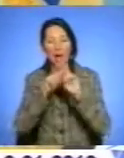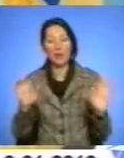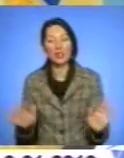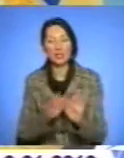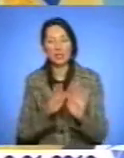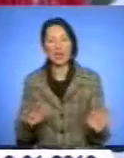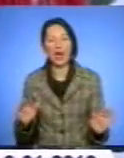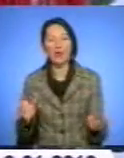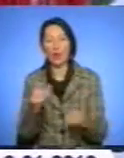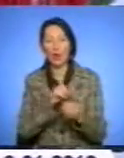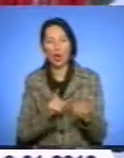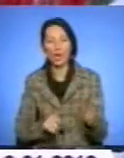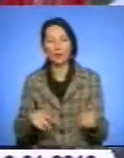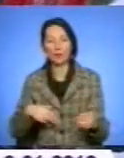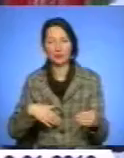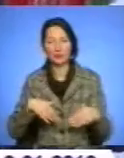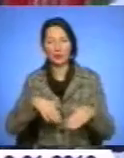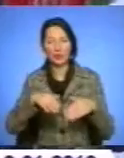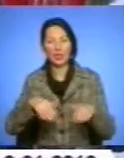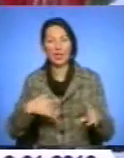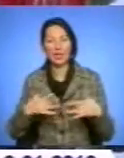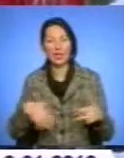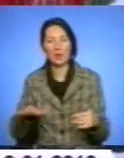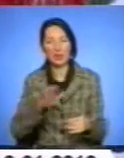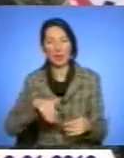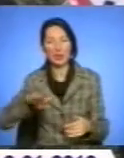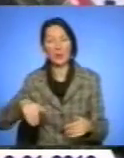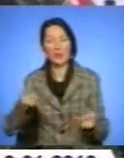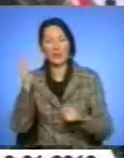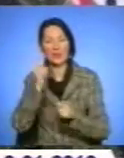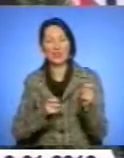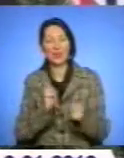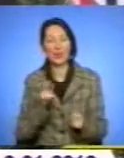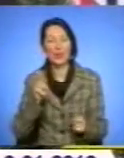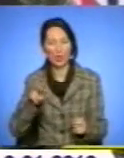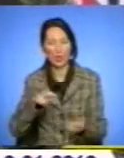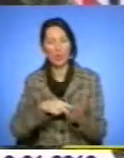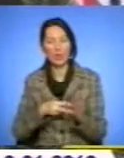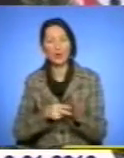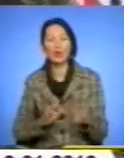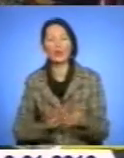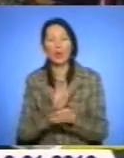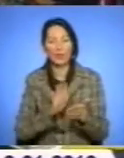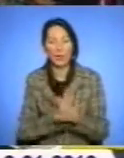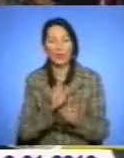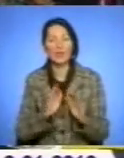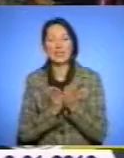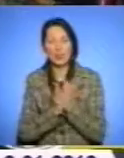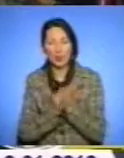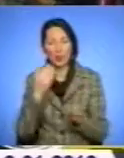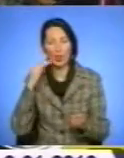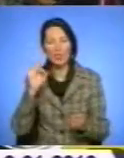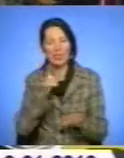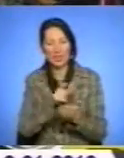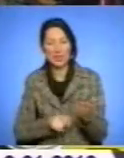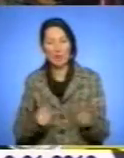на театральний майдан. Організатори планують після фестивалю куті видати збірку кращих рецептів головної різдвяної страви від